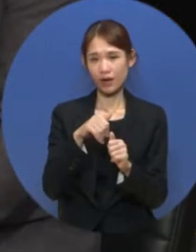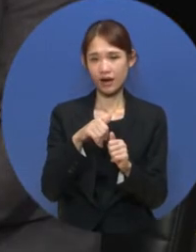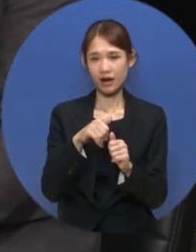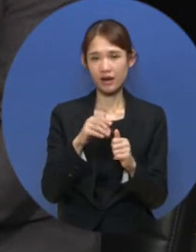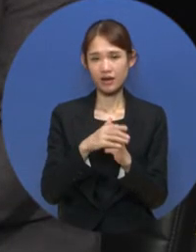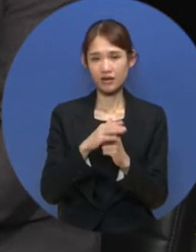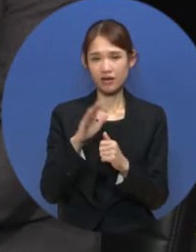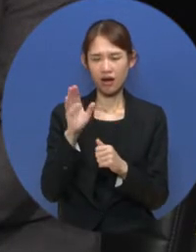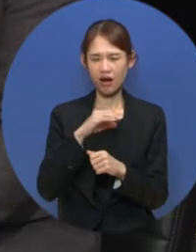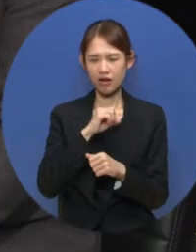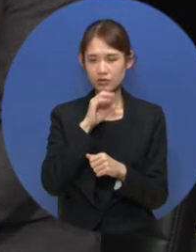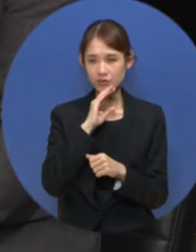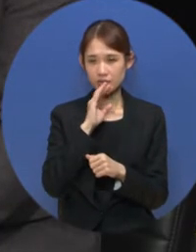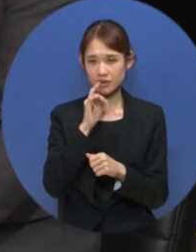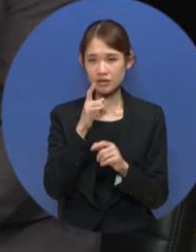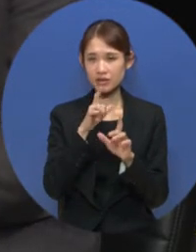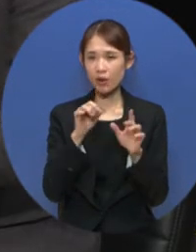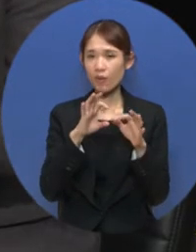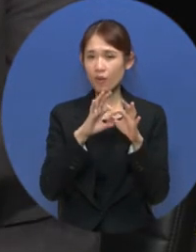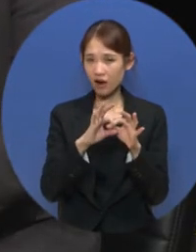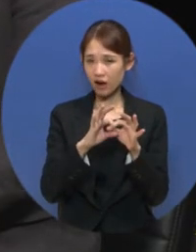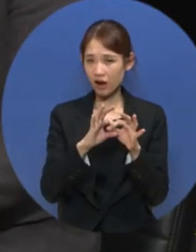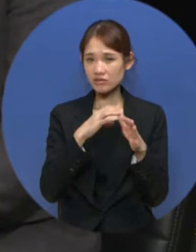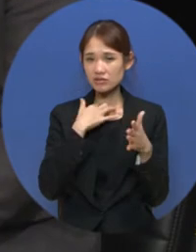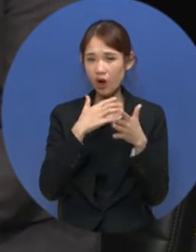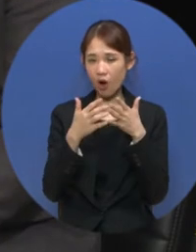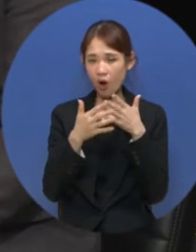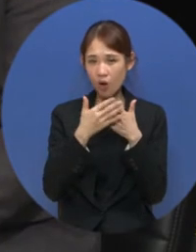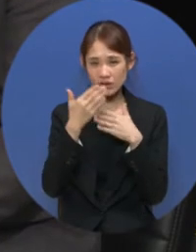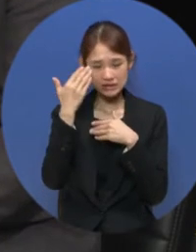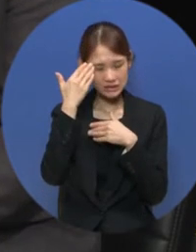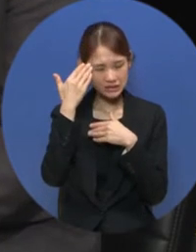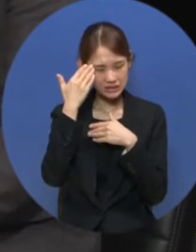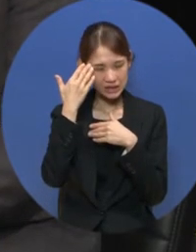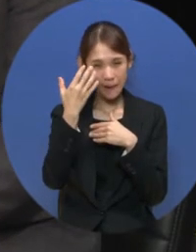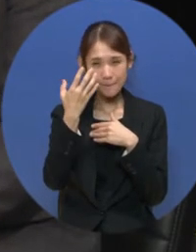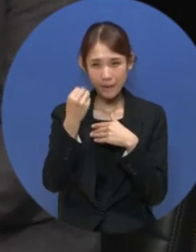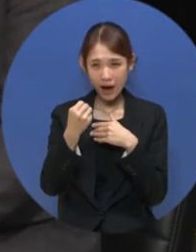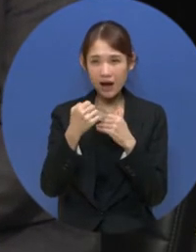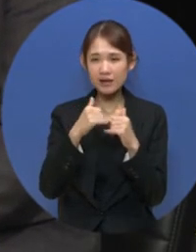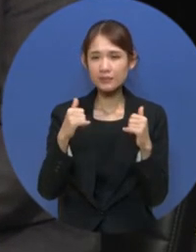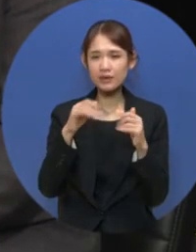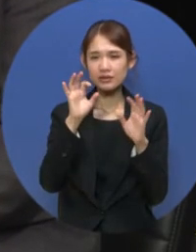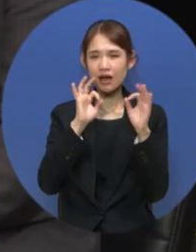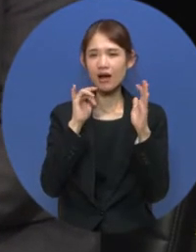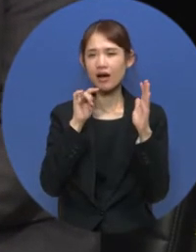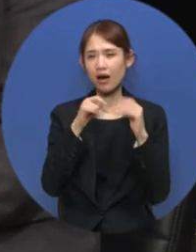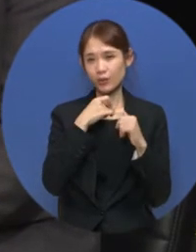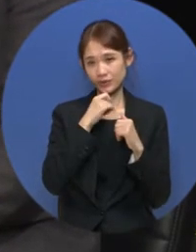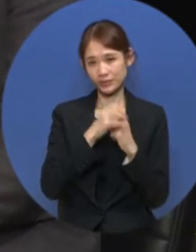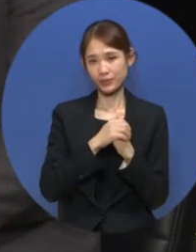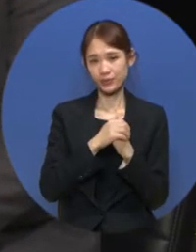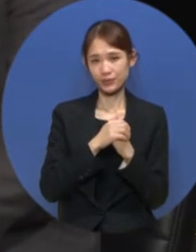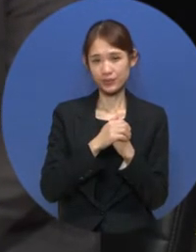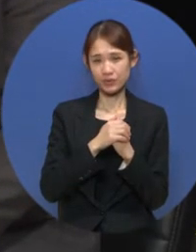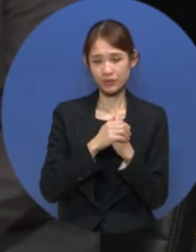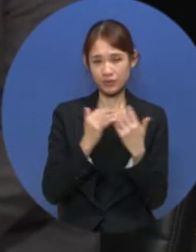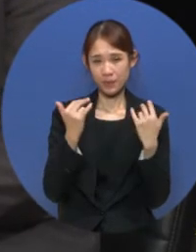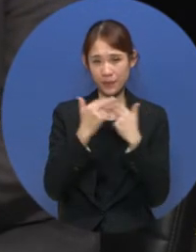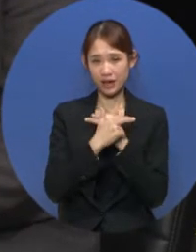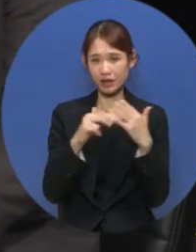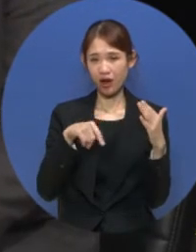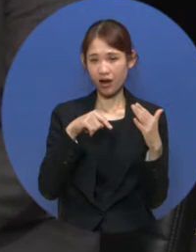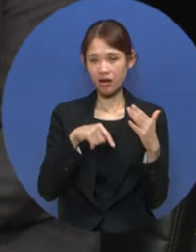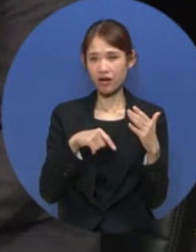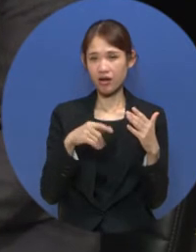그래서 정말 이런 부분에 대해서 좀 많은 경험과 지식을 가지신 분들을 찾아뵙고 싶었었어요. 근데 패션 업계 안에서는